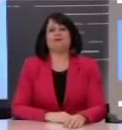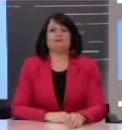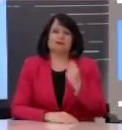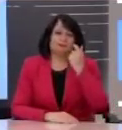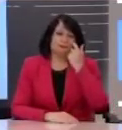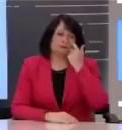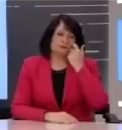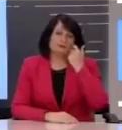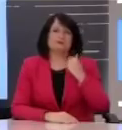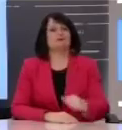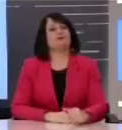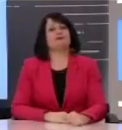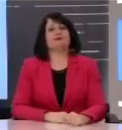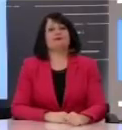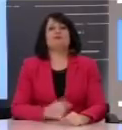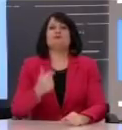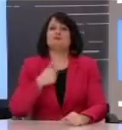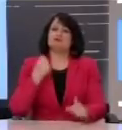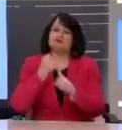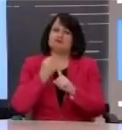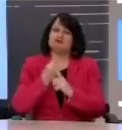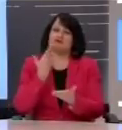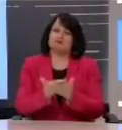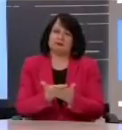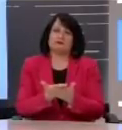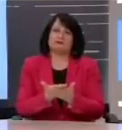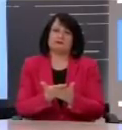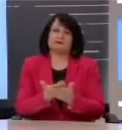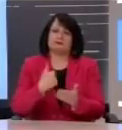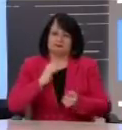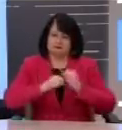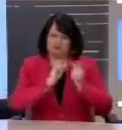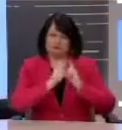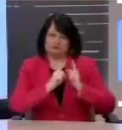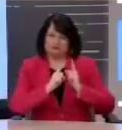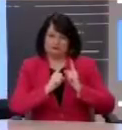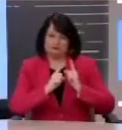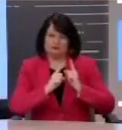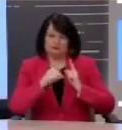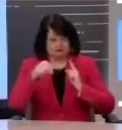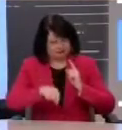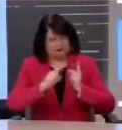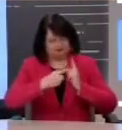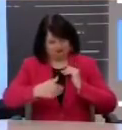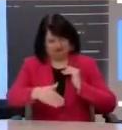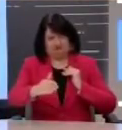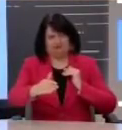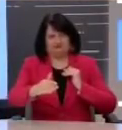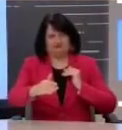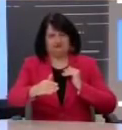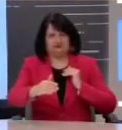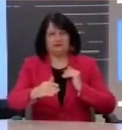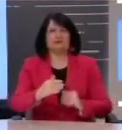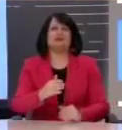Αντί αορίστων λοιπόν ωφελημάτων, εμείς θα διεκδικήσουμε σε κάθε προσπάθεια, σε κάθε συμφωνία και στην επικείμενη την μεγαλύτερη